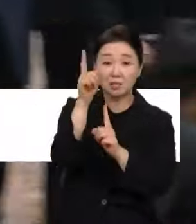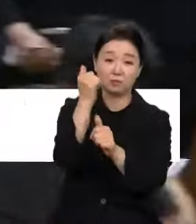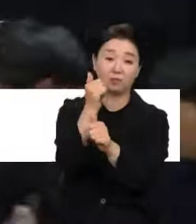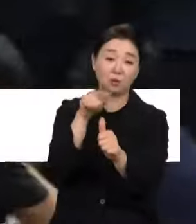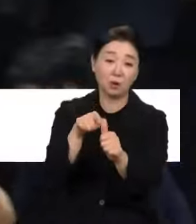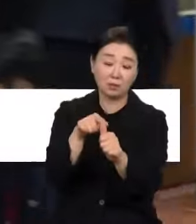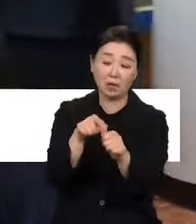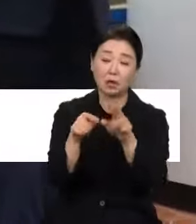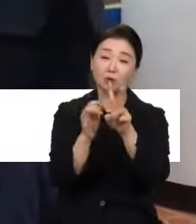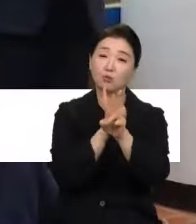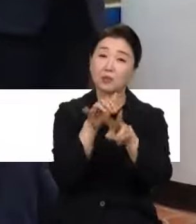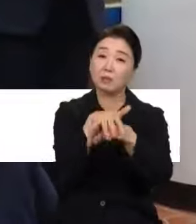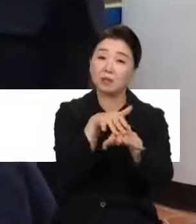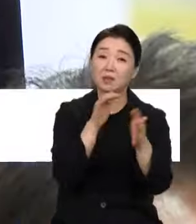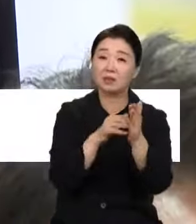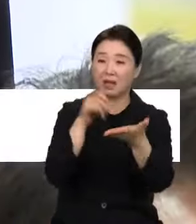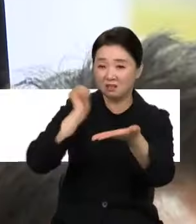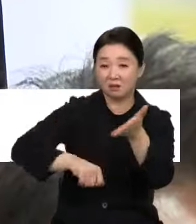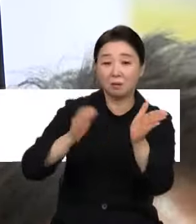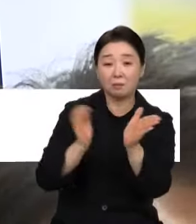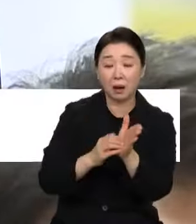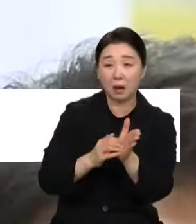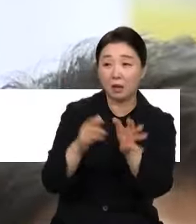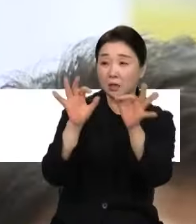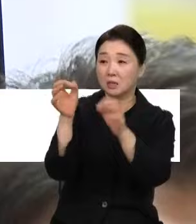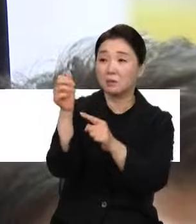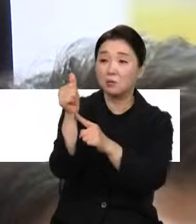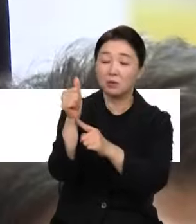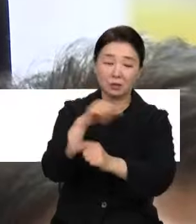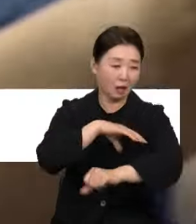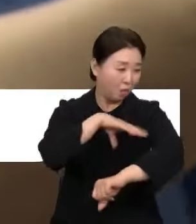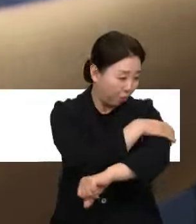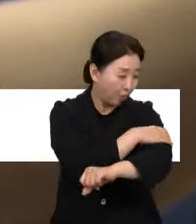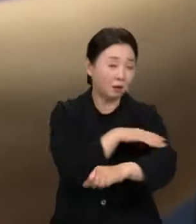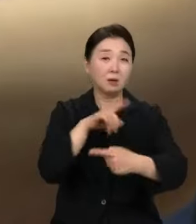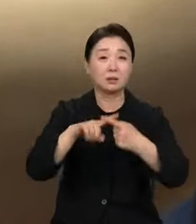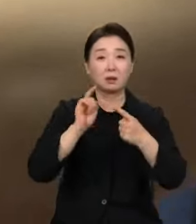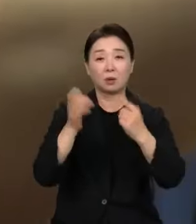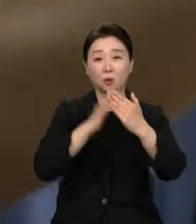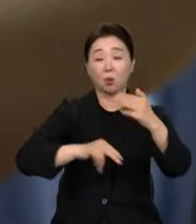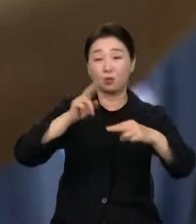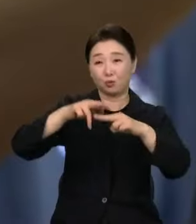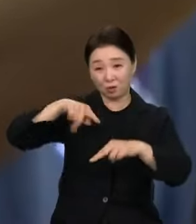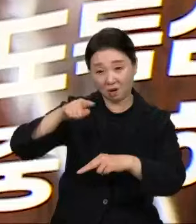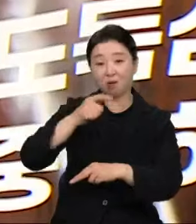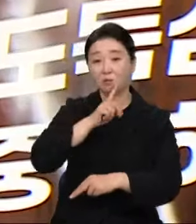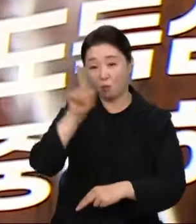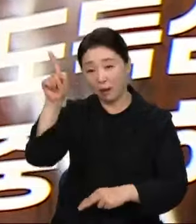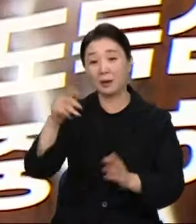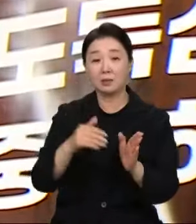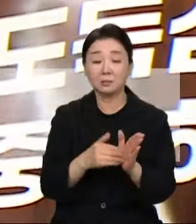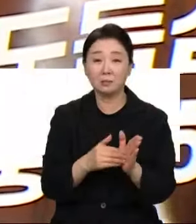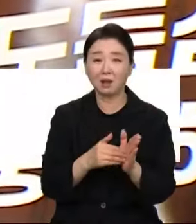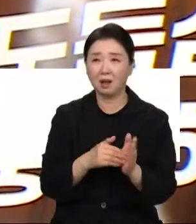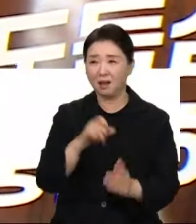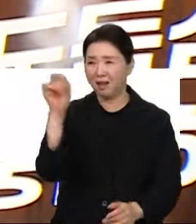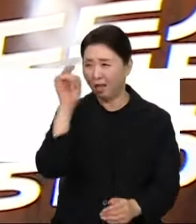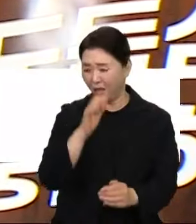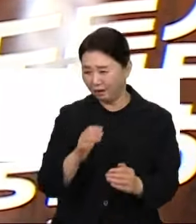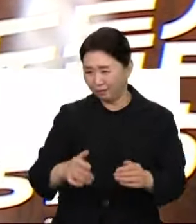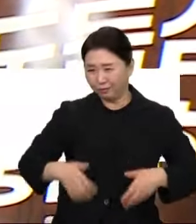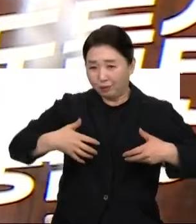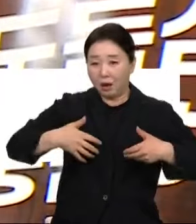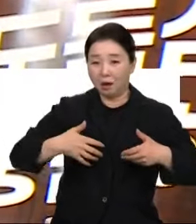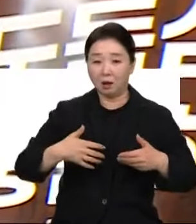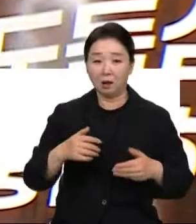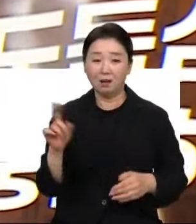2인 체제에서 의결됐다며 김 위원장을 직권남용 등의 혐의로 공수처에 고발했습니다. 기습적으로